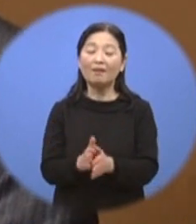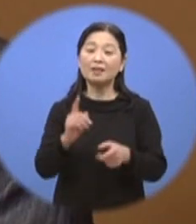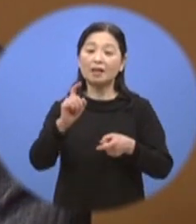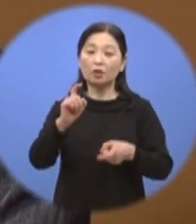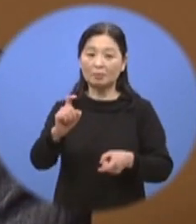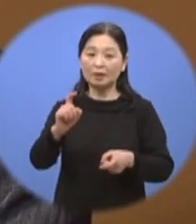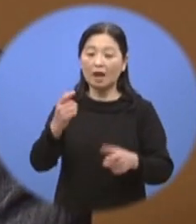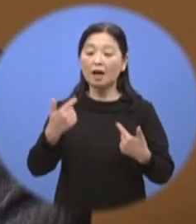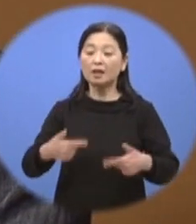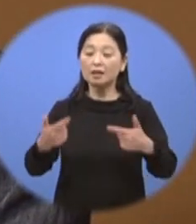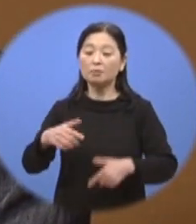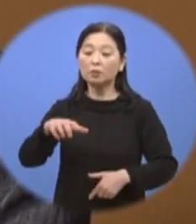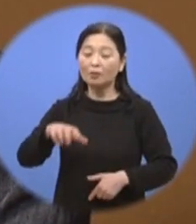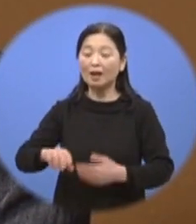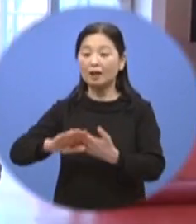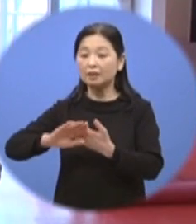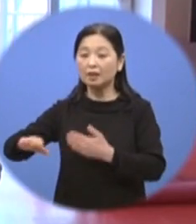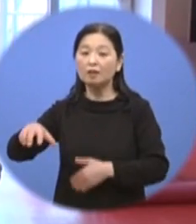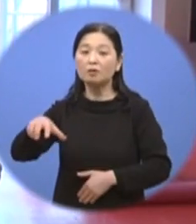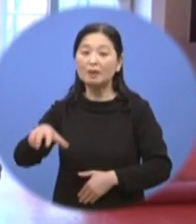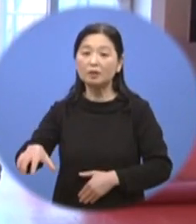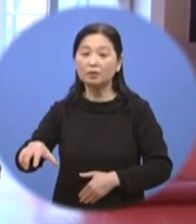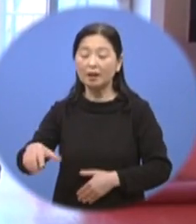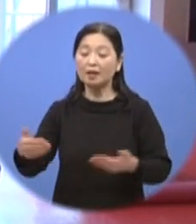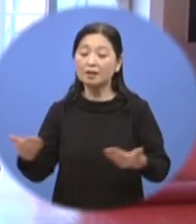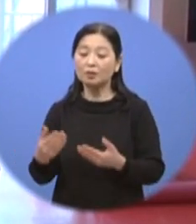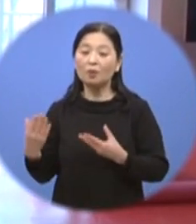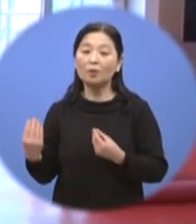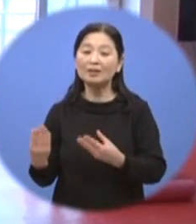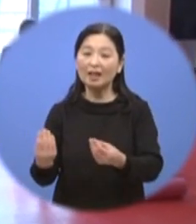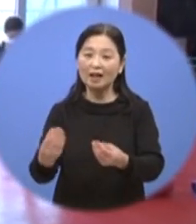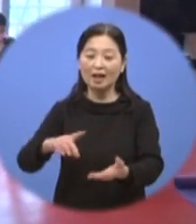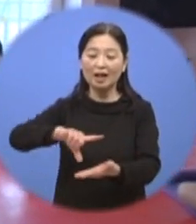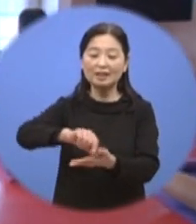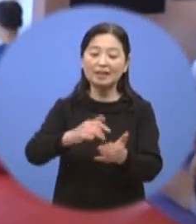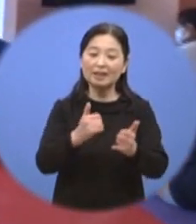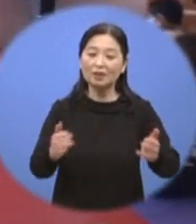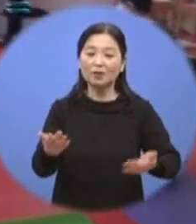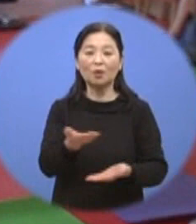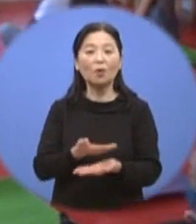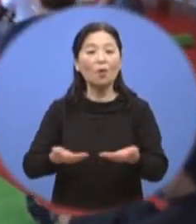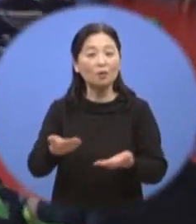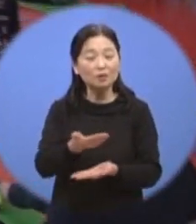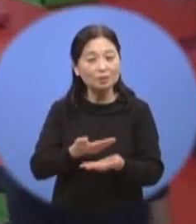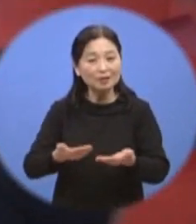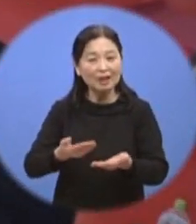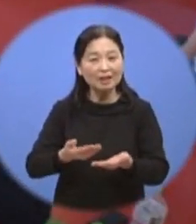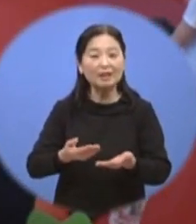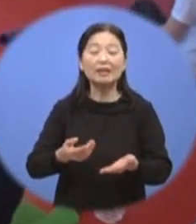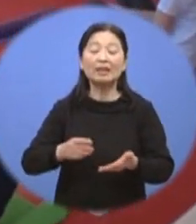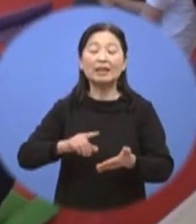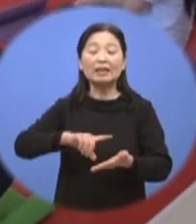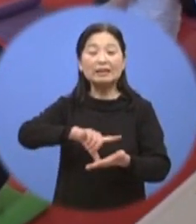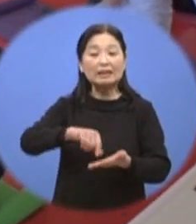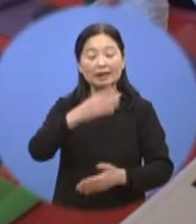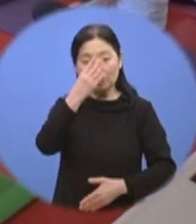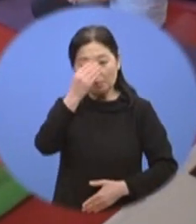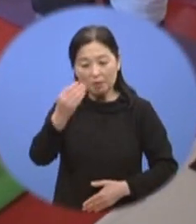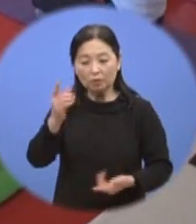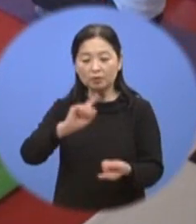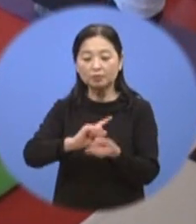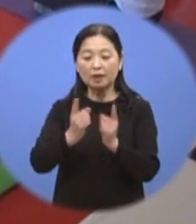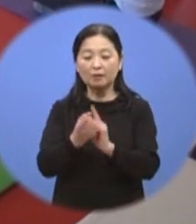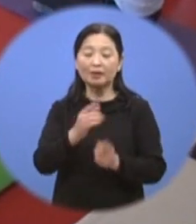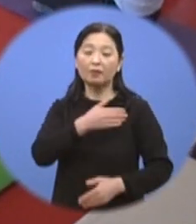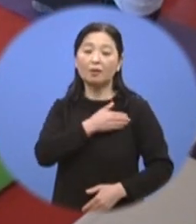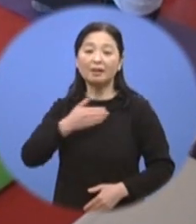の職場とは異なる場所で仕事をしながら地域の人と交流したり地域の魅力に触れたりすることのできる取り